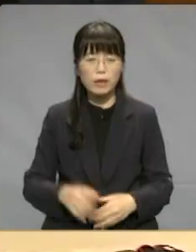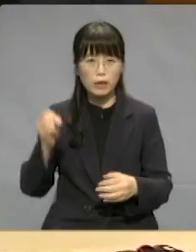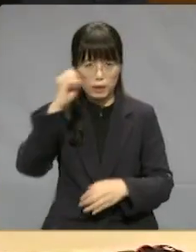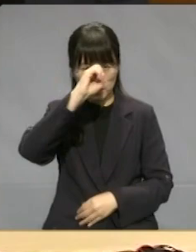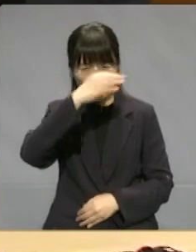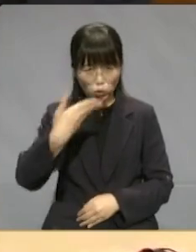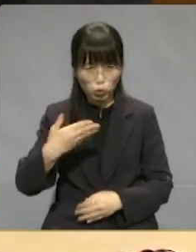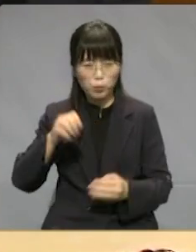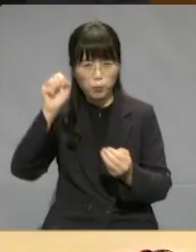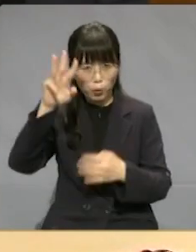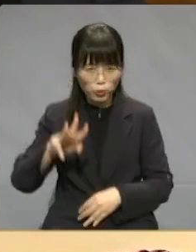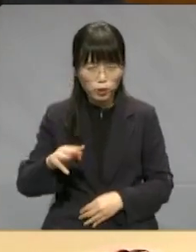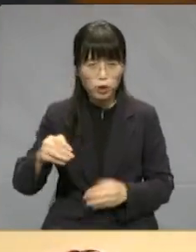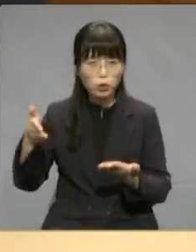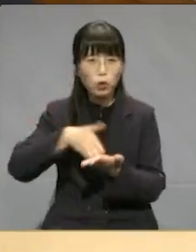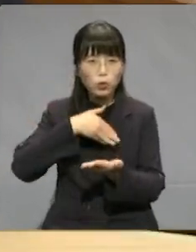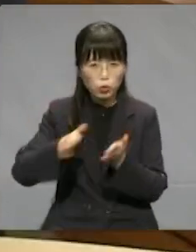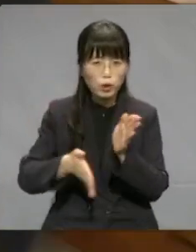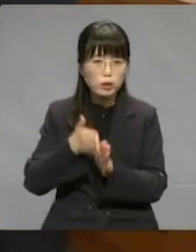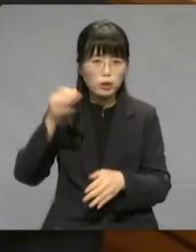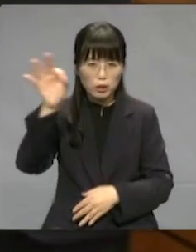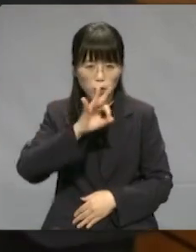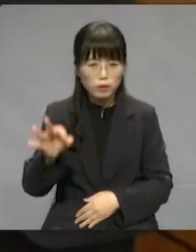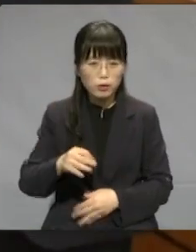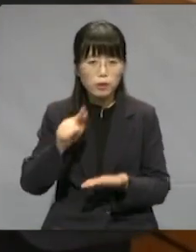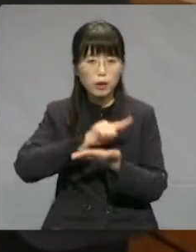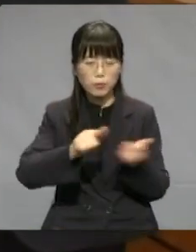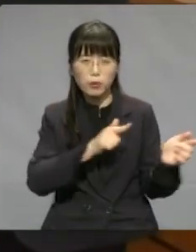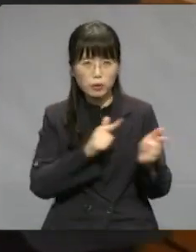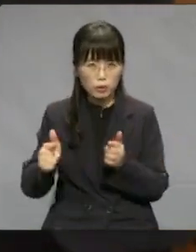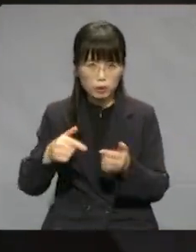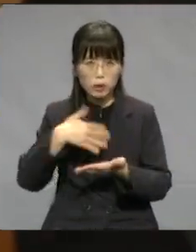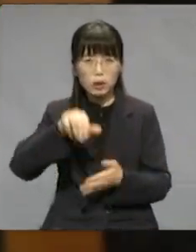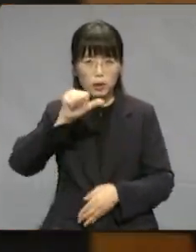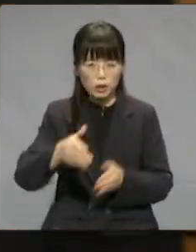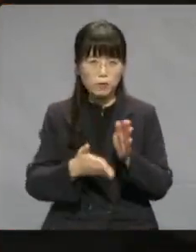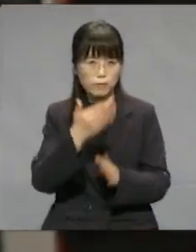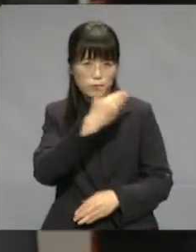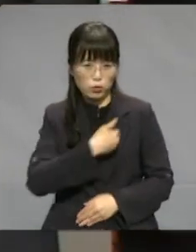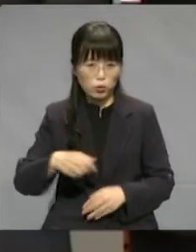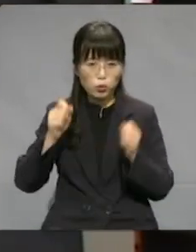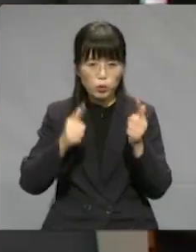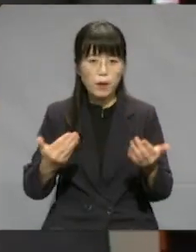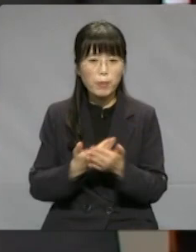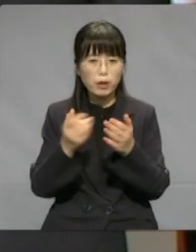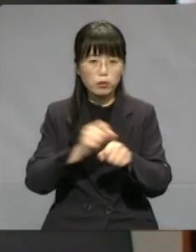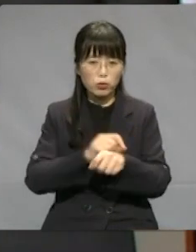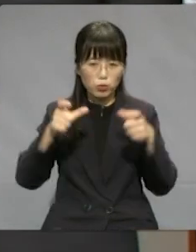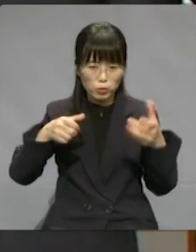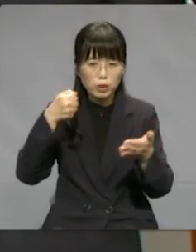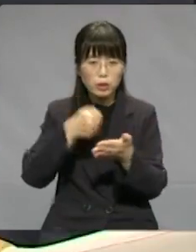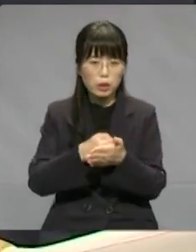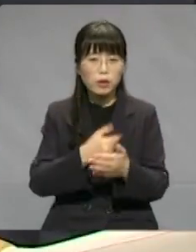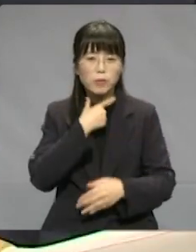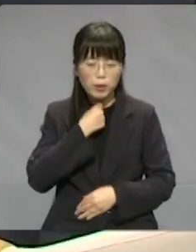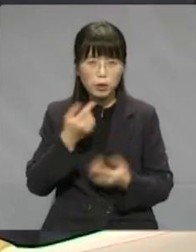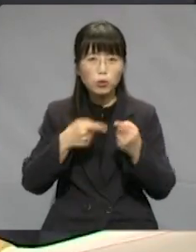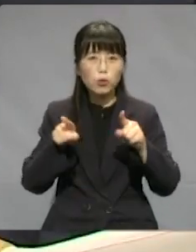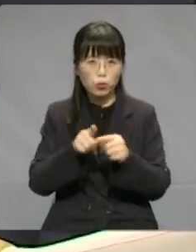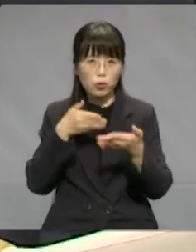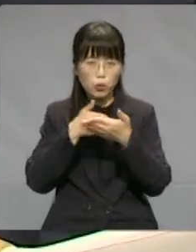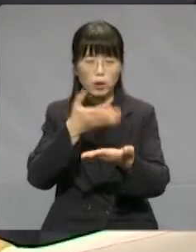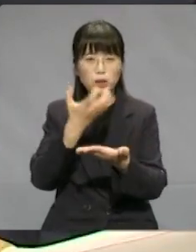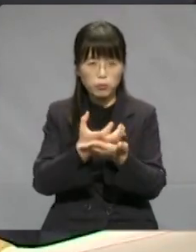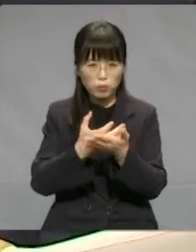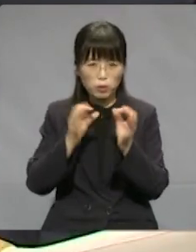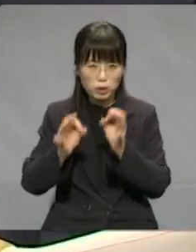양주시와 포천시, 동두천시, 연천군, 가평군 등 5개 시군은 기회발전 특구 지정을 바라는 공동 건의문을